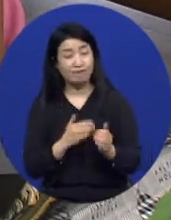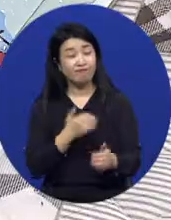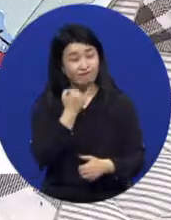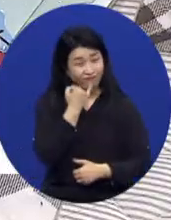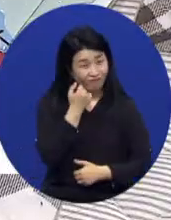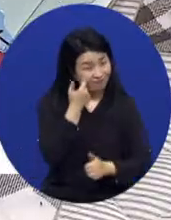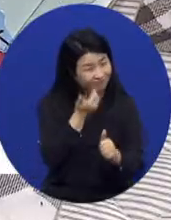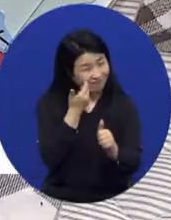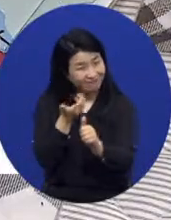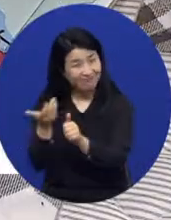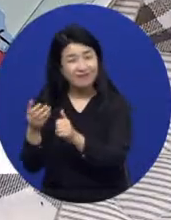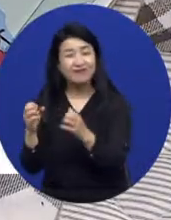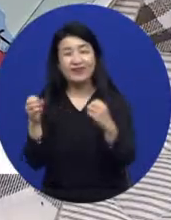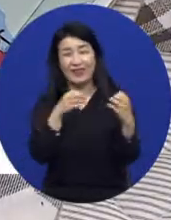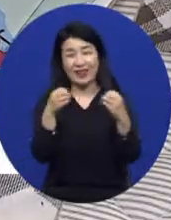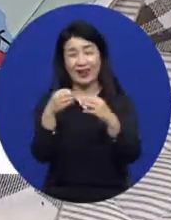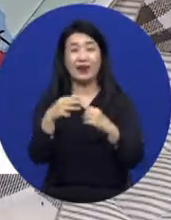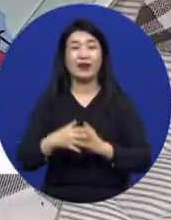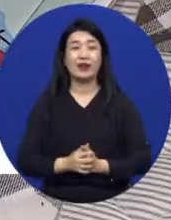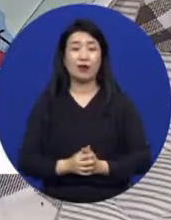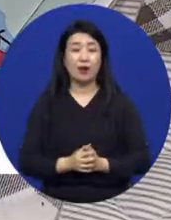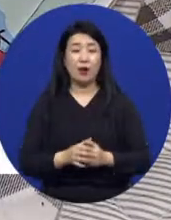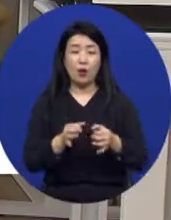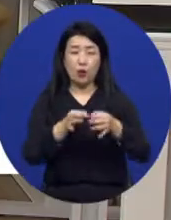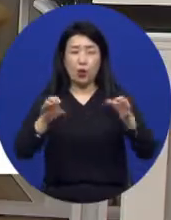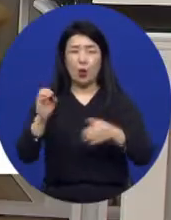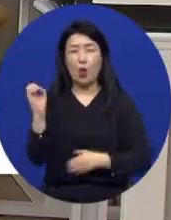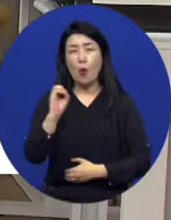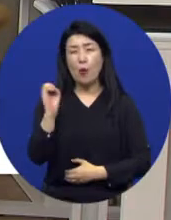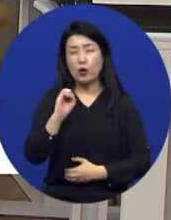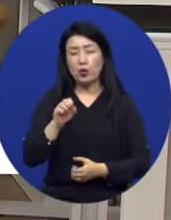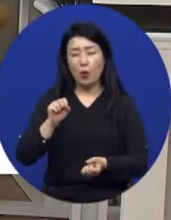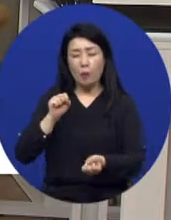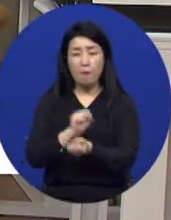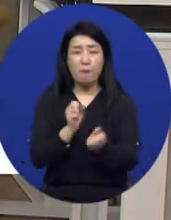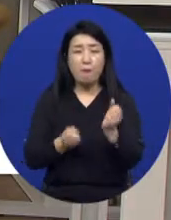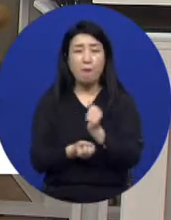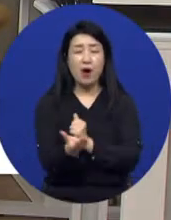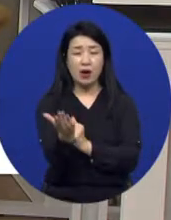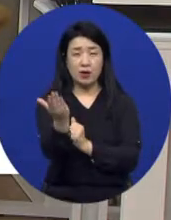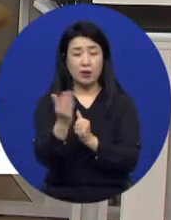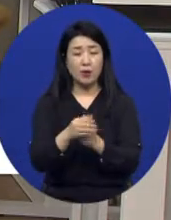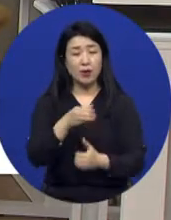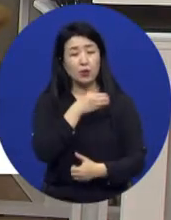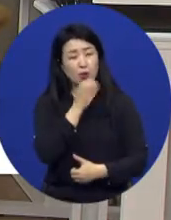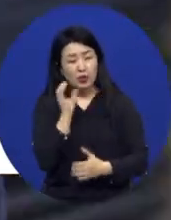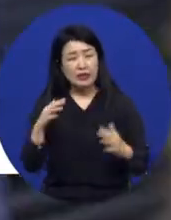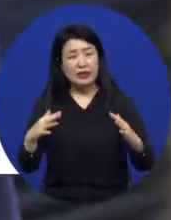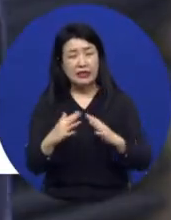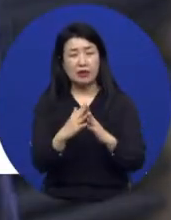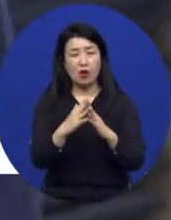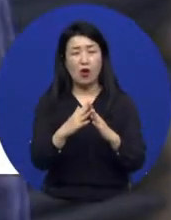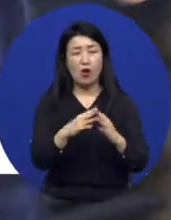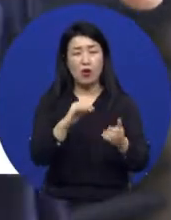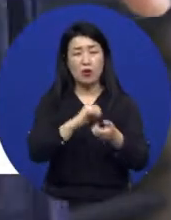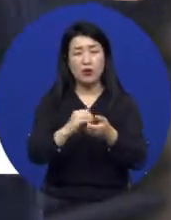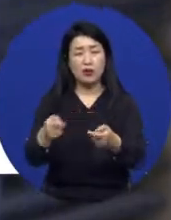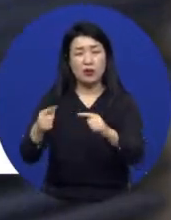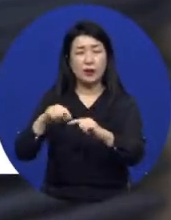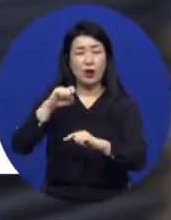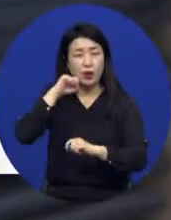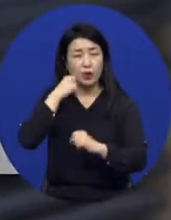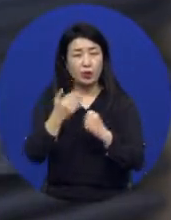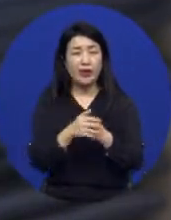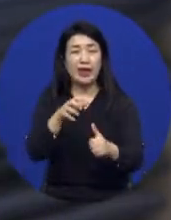물으며 이야기를 나눕니다. 그동안 오미크론 감염이 확산되며 경로당 등 노인시설 이용이 제한된 지두 달여